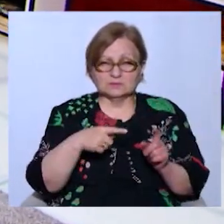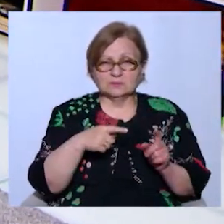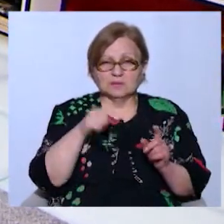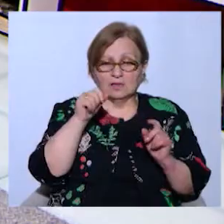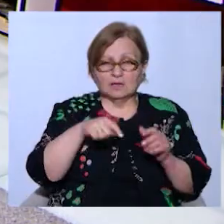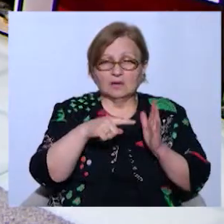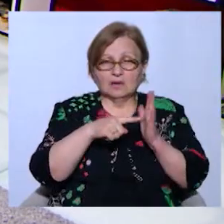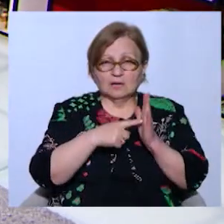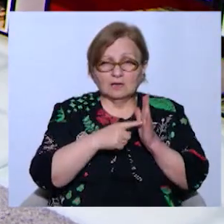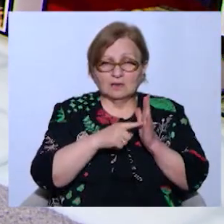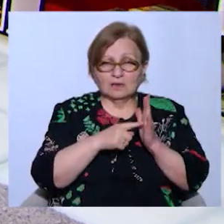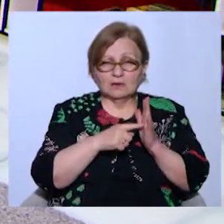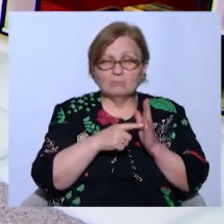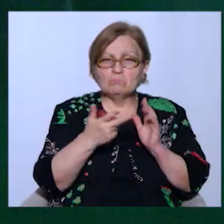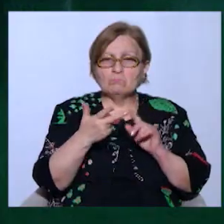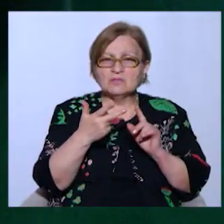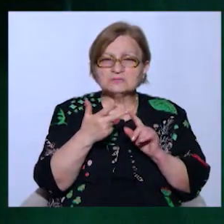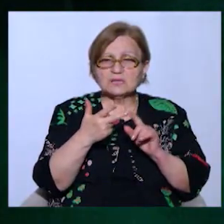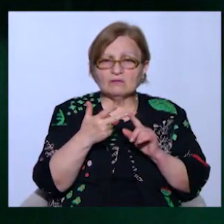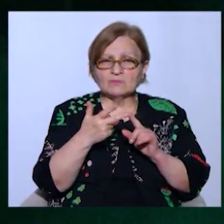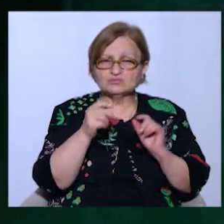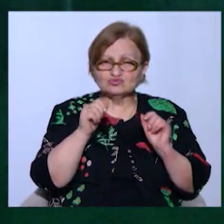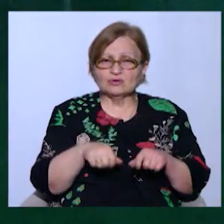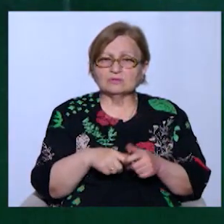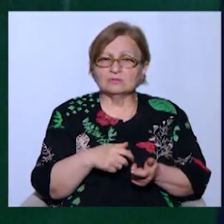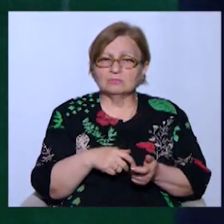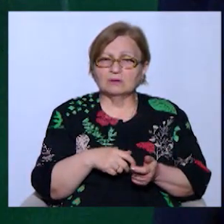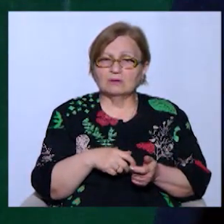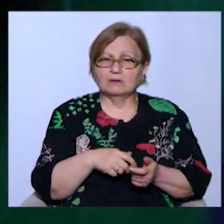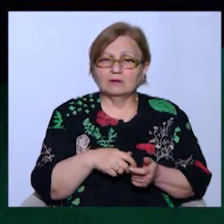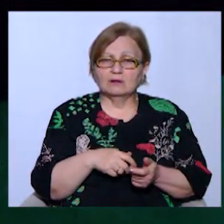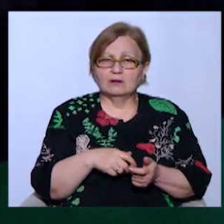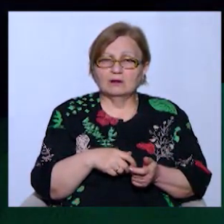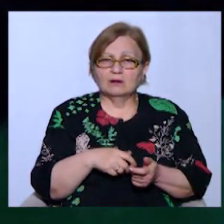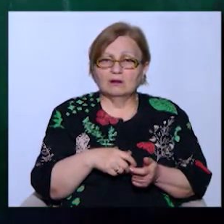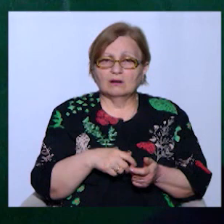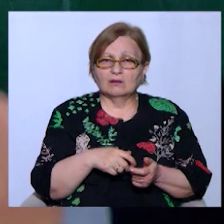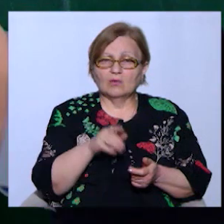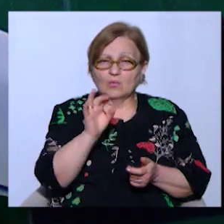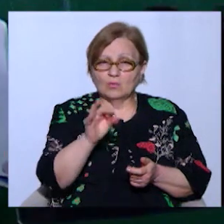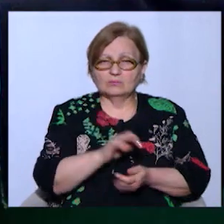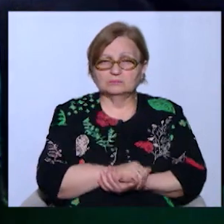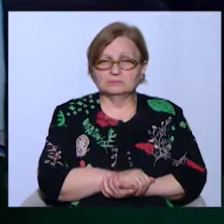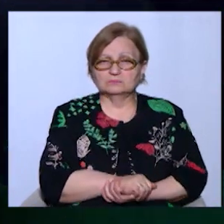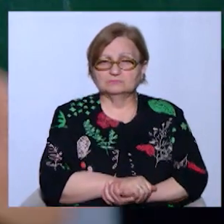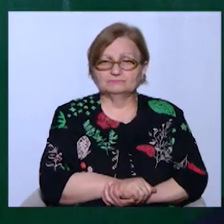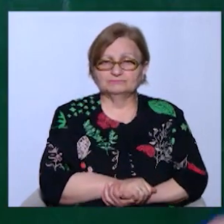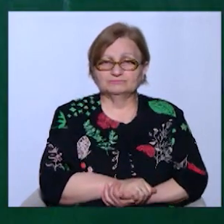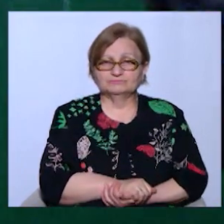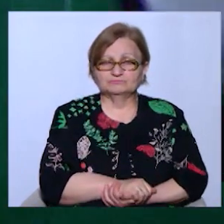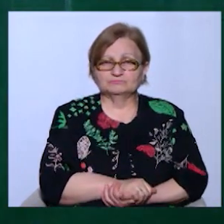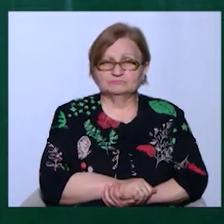და ხოშელება ეს სხივის გამოსულიყო. მაშ ერთი სხივი არის ეს. მეორე სხივია ეს. დავაწეროთ ამას O.